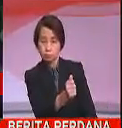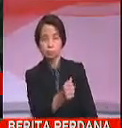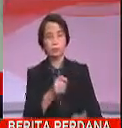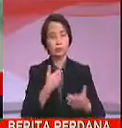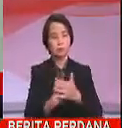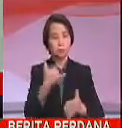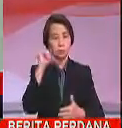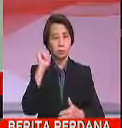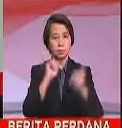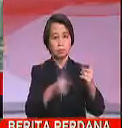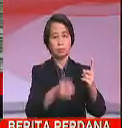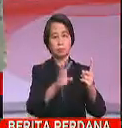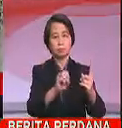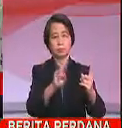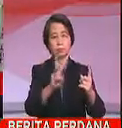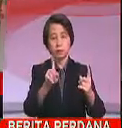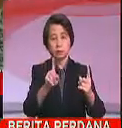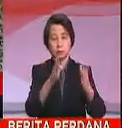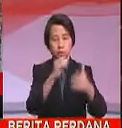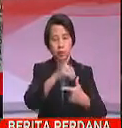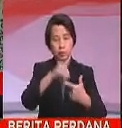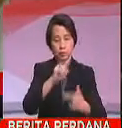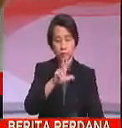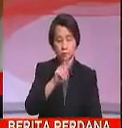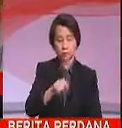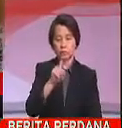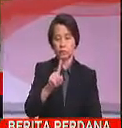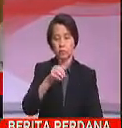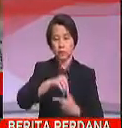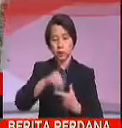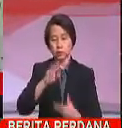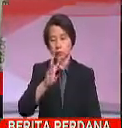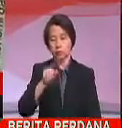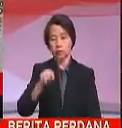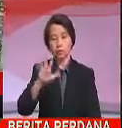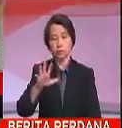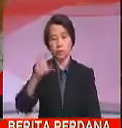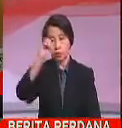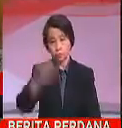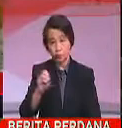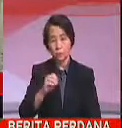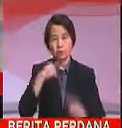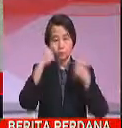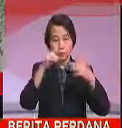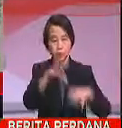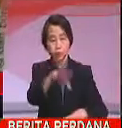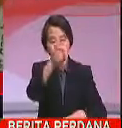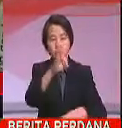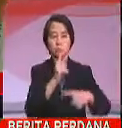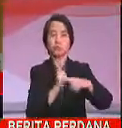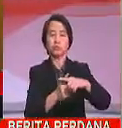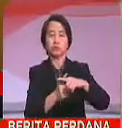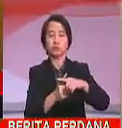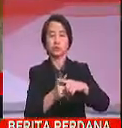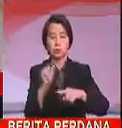Setakat semalam, 1,561 kes atau 3.1 hingga 6.5% kes berjaya dikesan dan disahkan